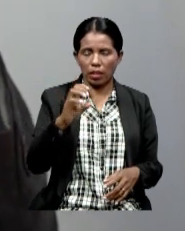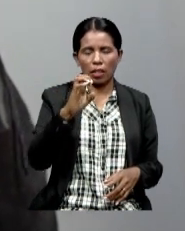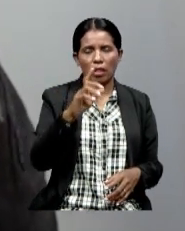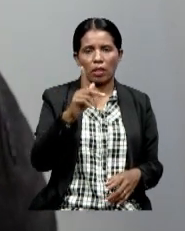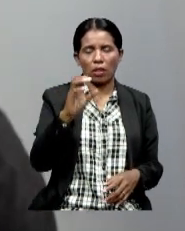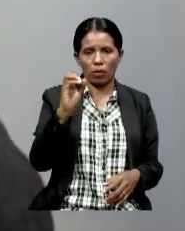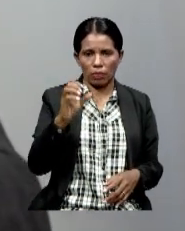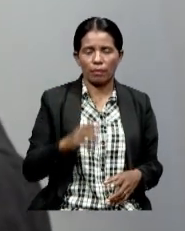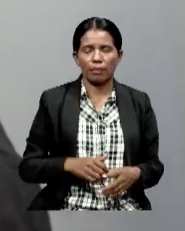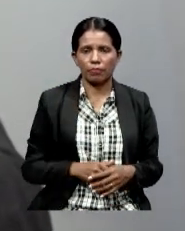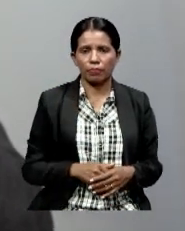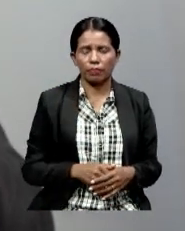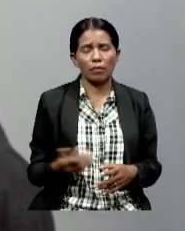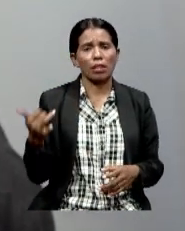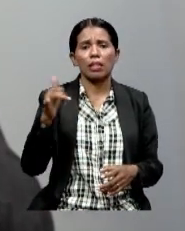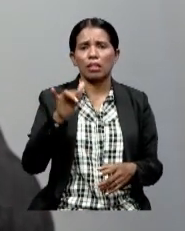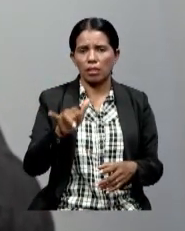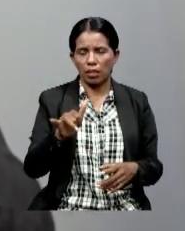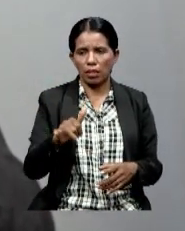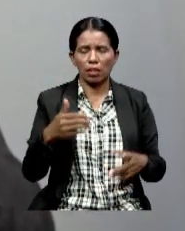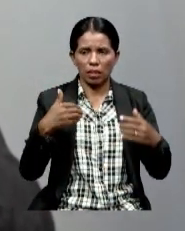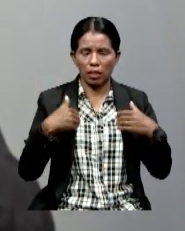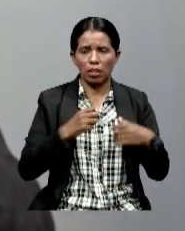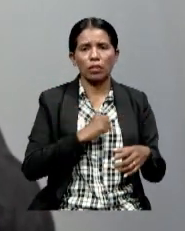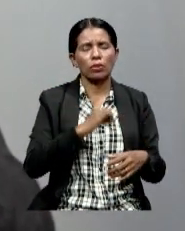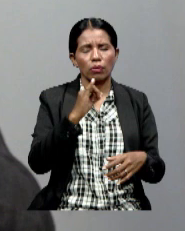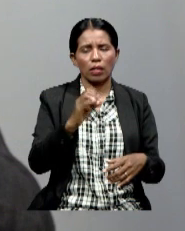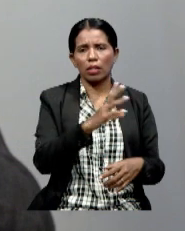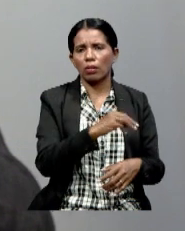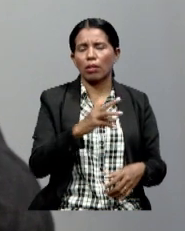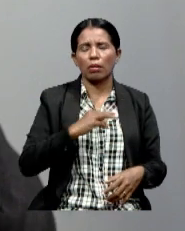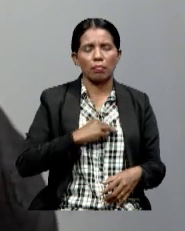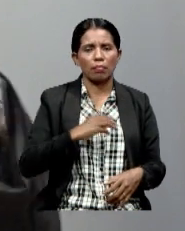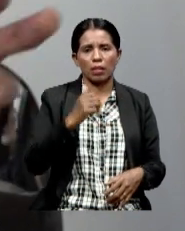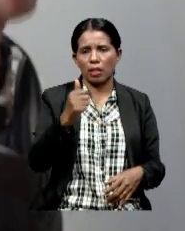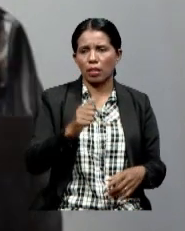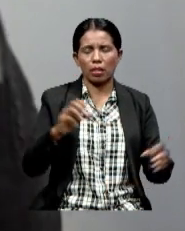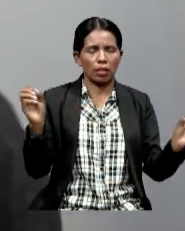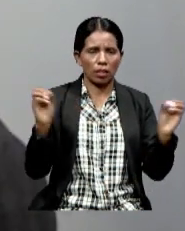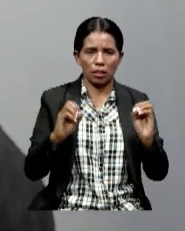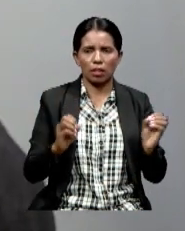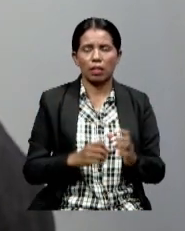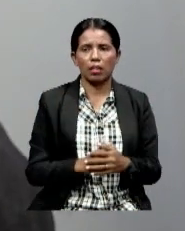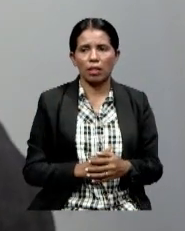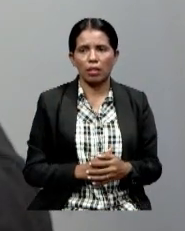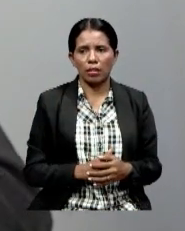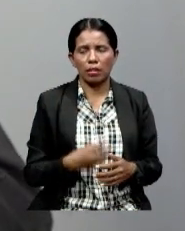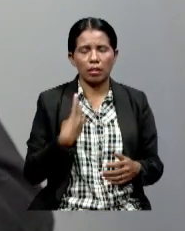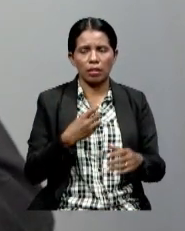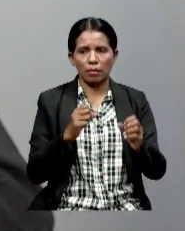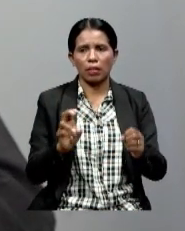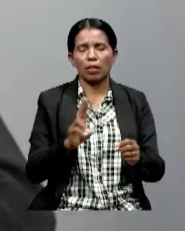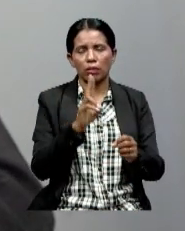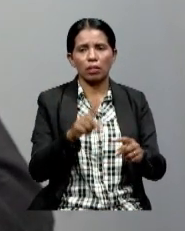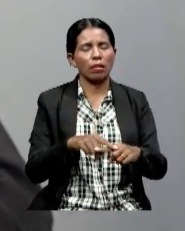ekokardiografi sira ya suai humalian ne la ya ultrasound ma ya ultrasound ita bele uza mai